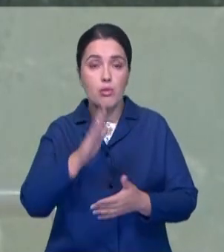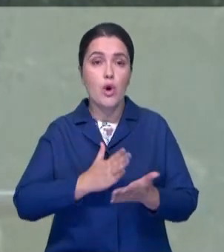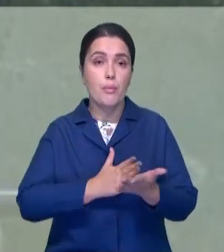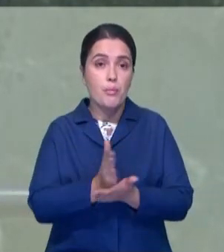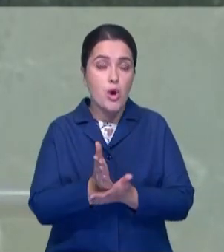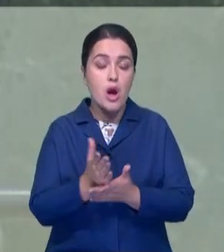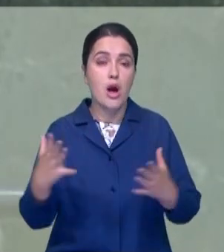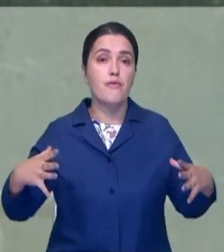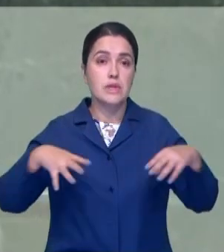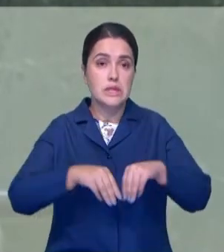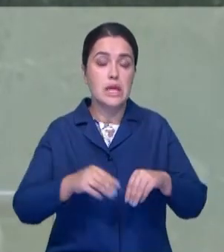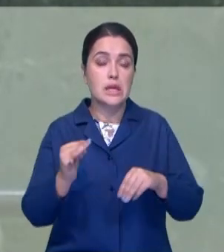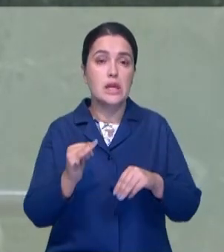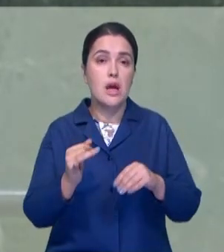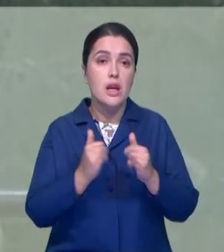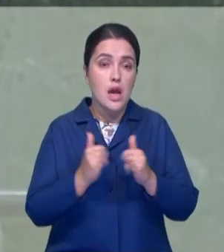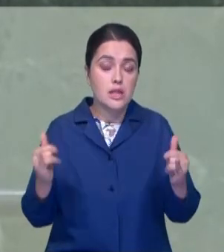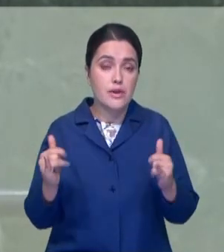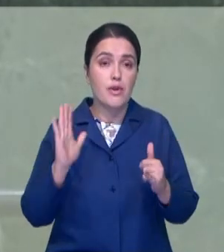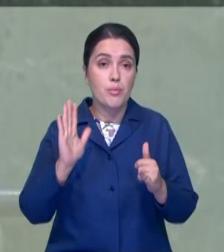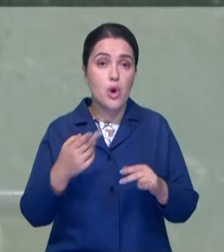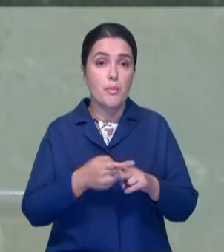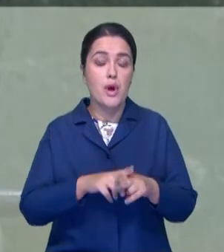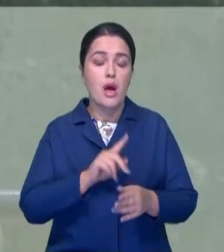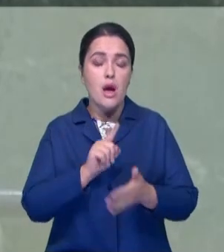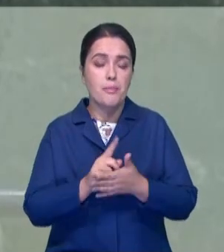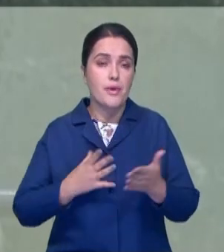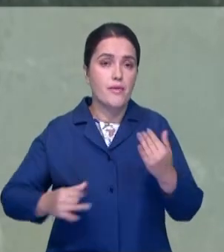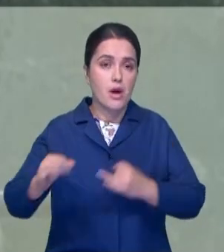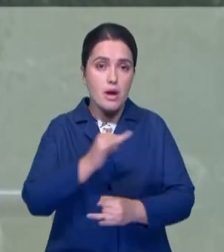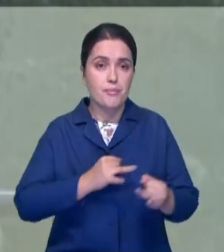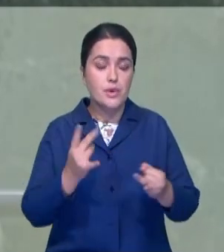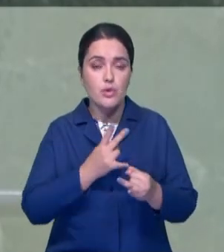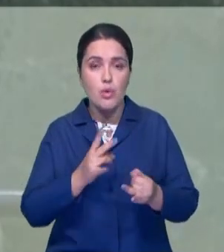всеохватывающего и устойчивого развития, всестороннего диалога и мирных усилий.